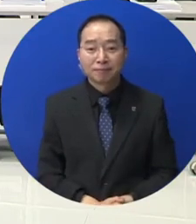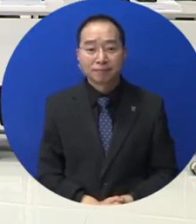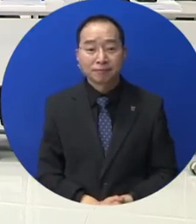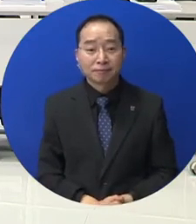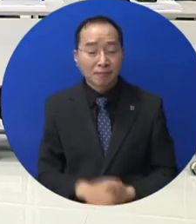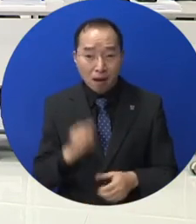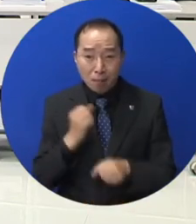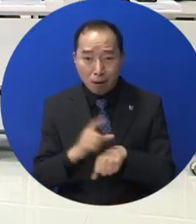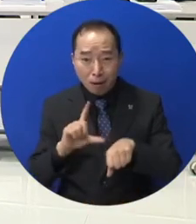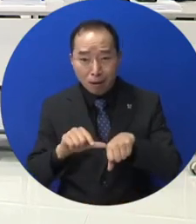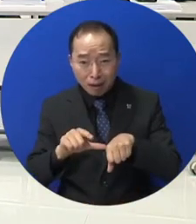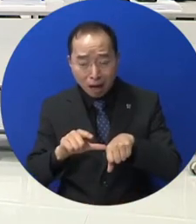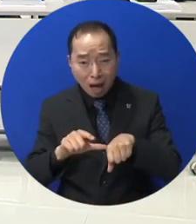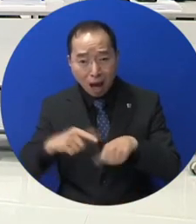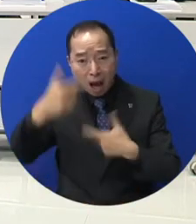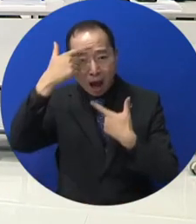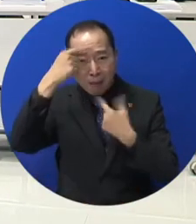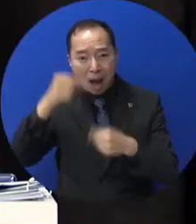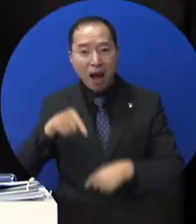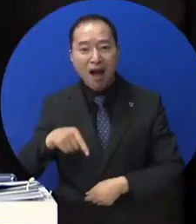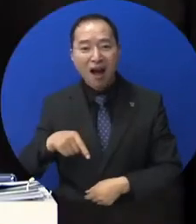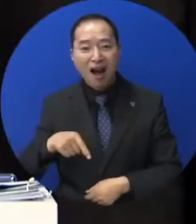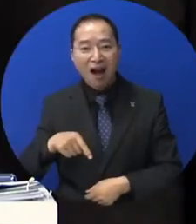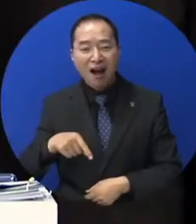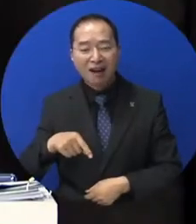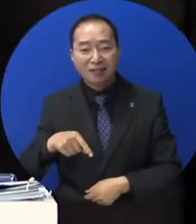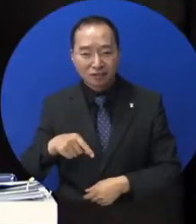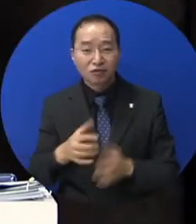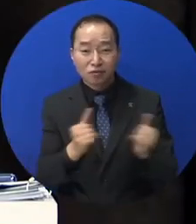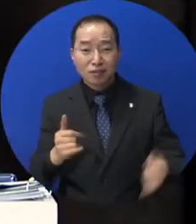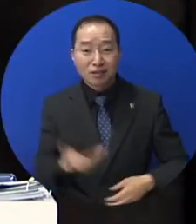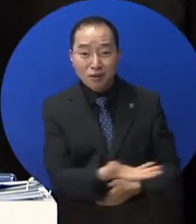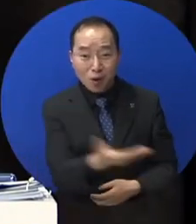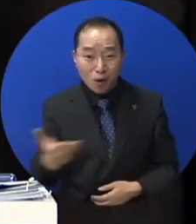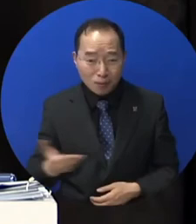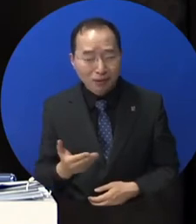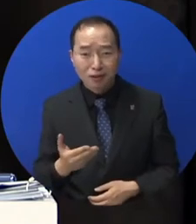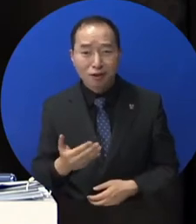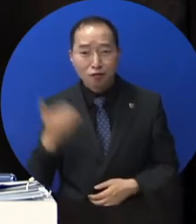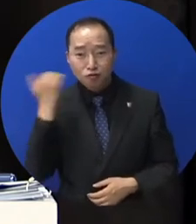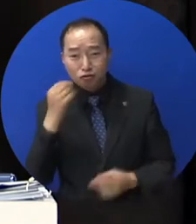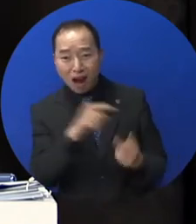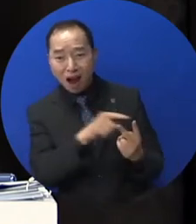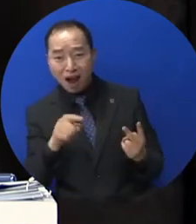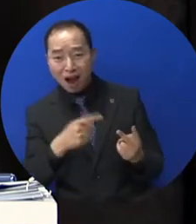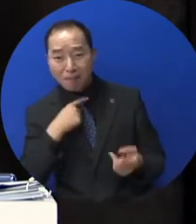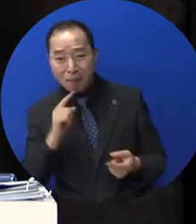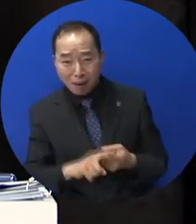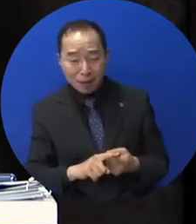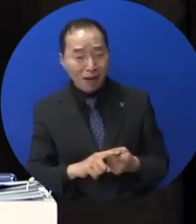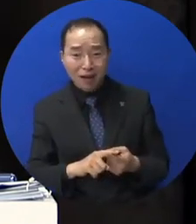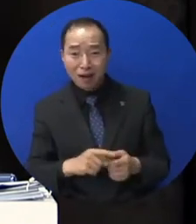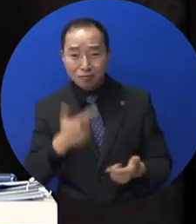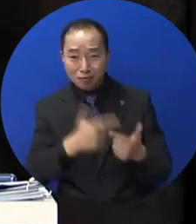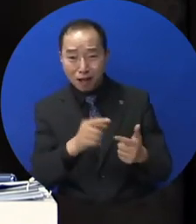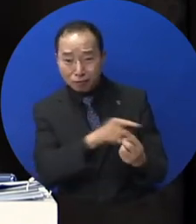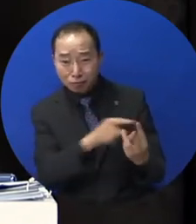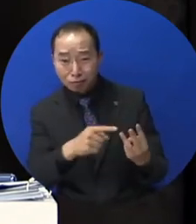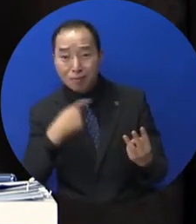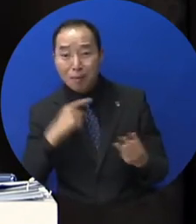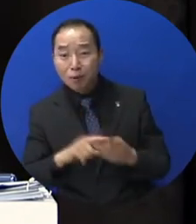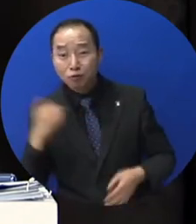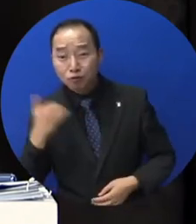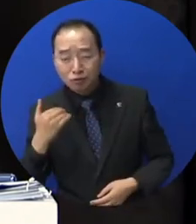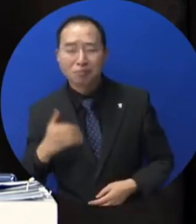벌써 이제 시간이 다 흘렀습니다. 또 국민 여러분께서 어떤 후보가 마음에 들었는지 잘